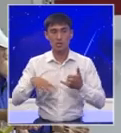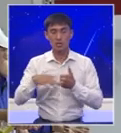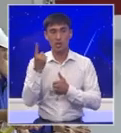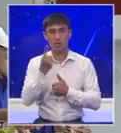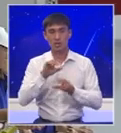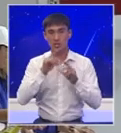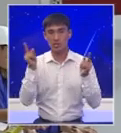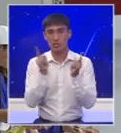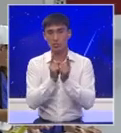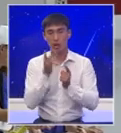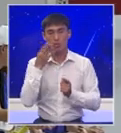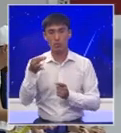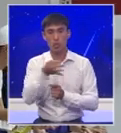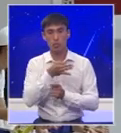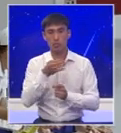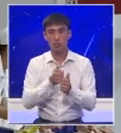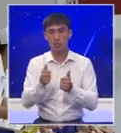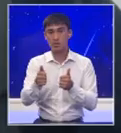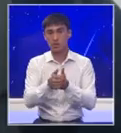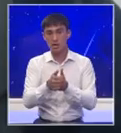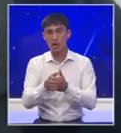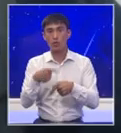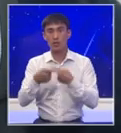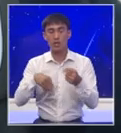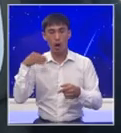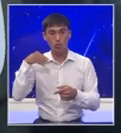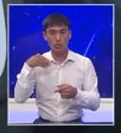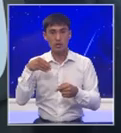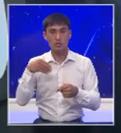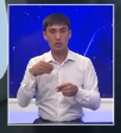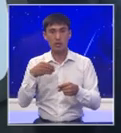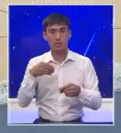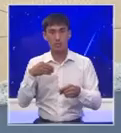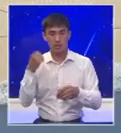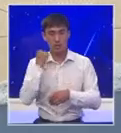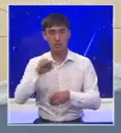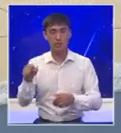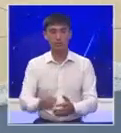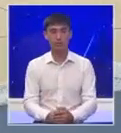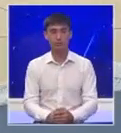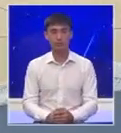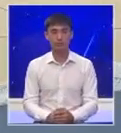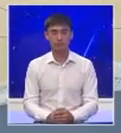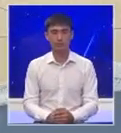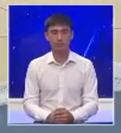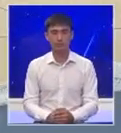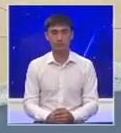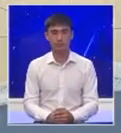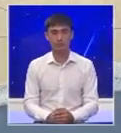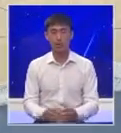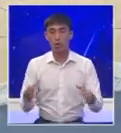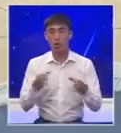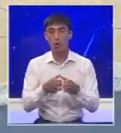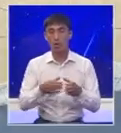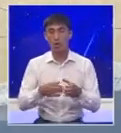алғашқы кездесуінде Алматы облысынан басым түссе, одан кейін ақтөбеліктердің осал тұсын тапты. Құрама команда негізгі Панфилов